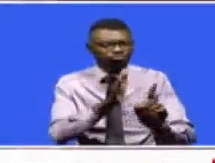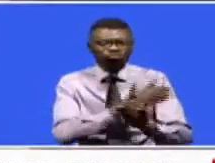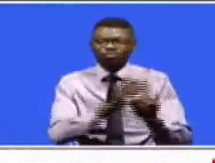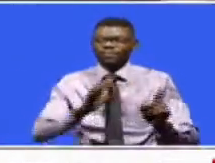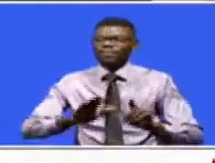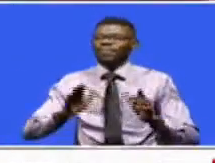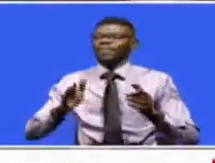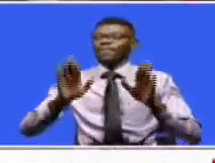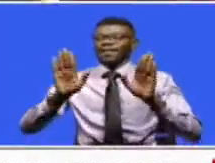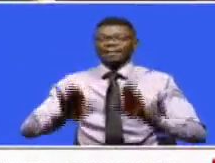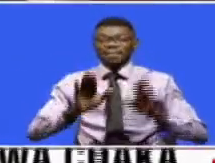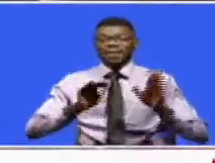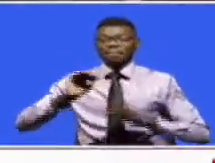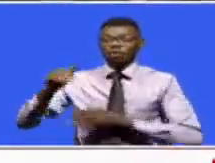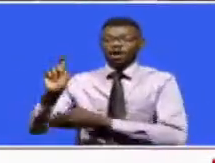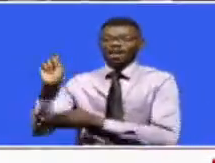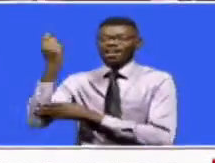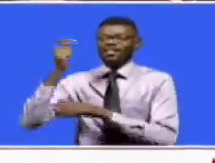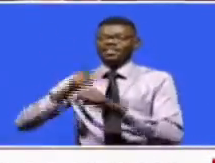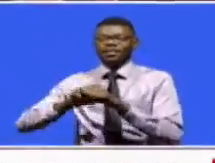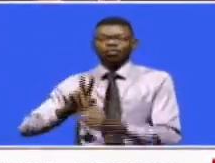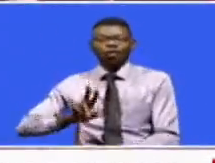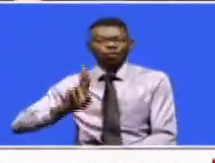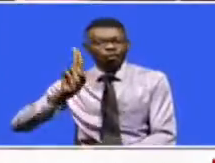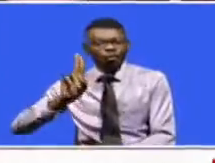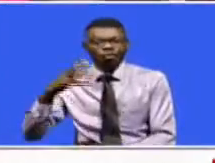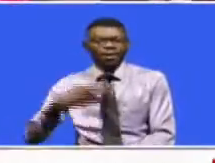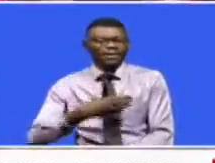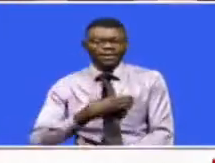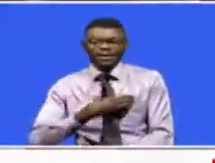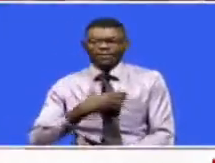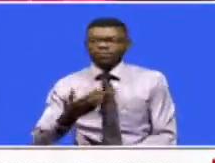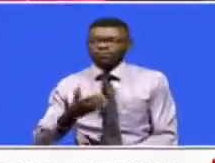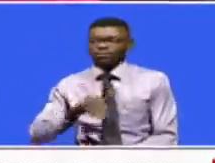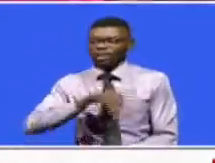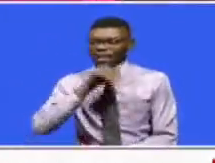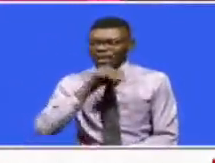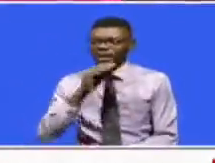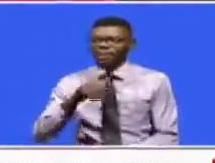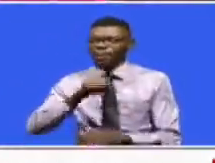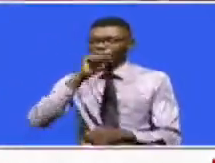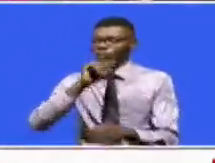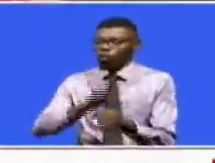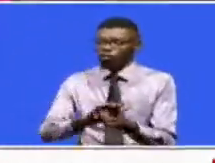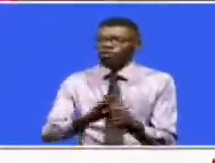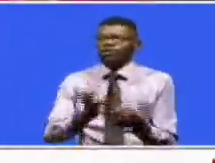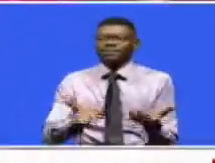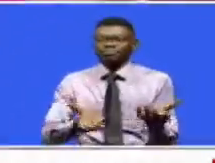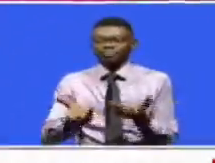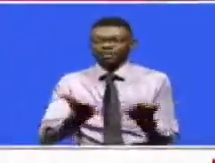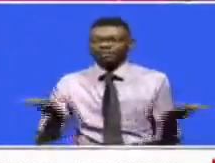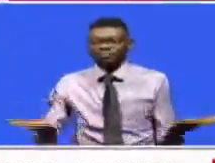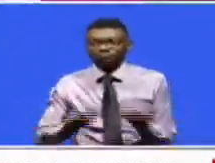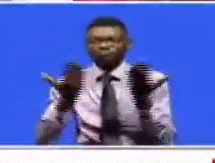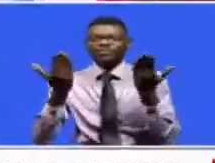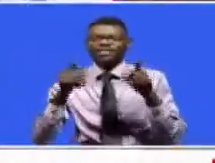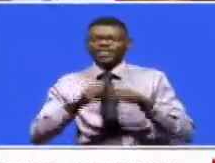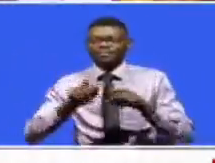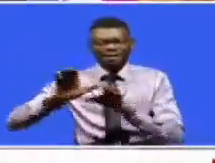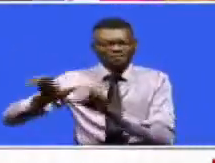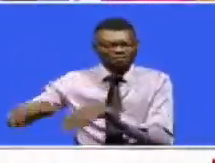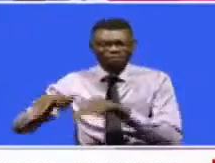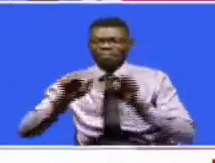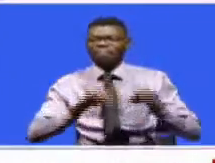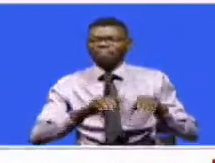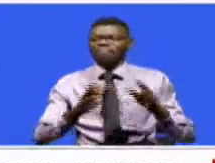safari yake ya kumrithi Rais Uhuru Kenyatta. Odinga akawaahidi kuwaimarishia mazingira ya biashara na ukulima ambao ndio